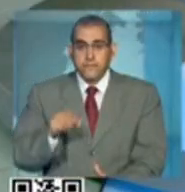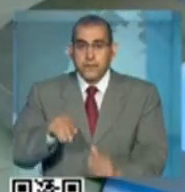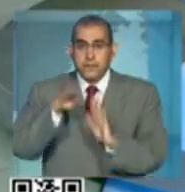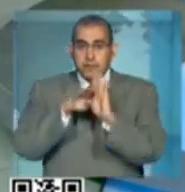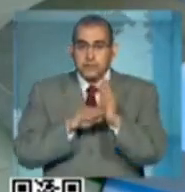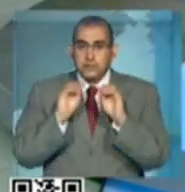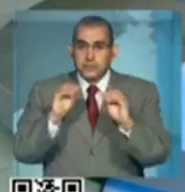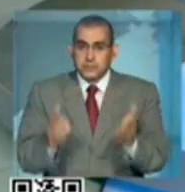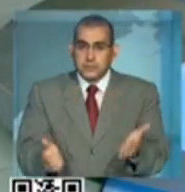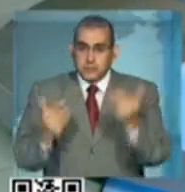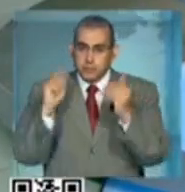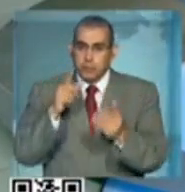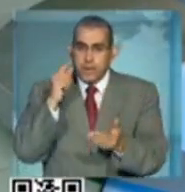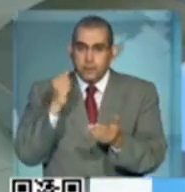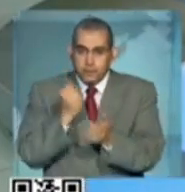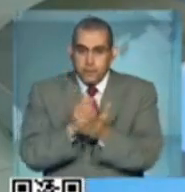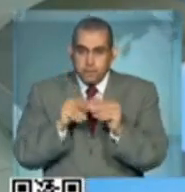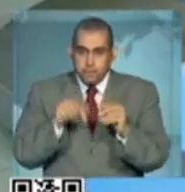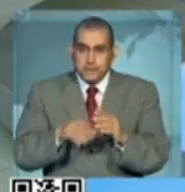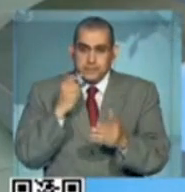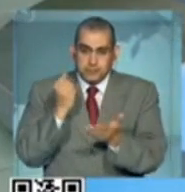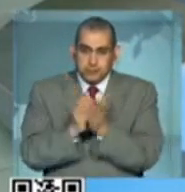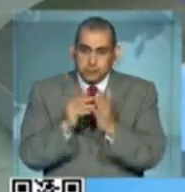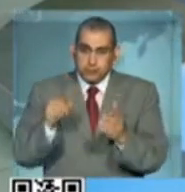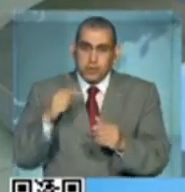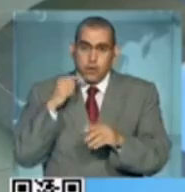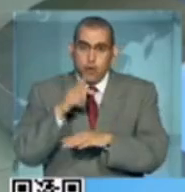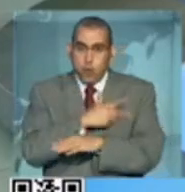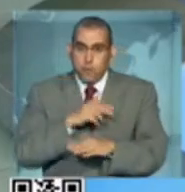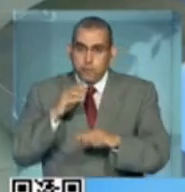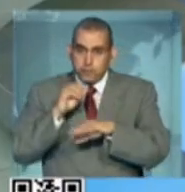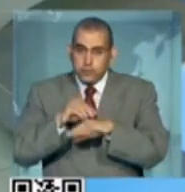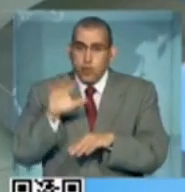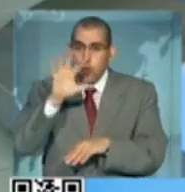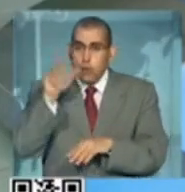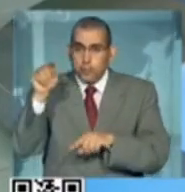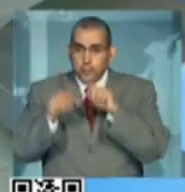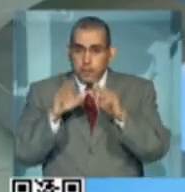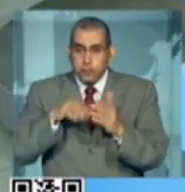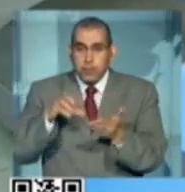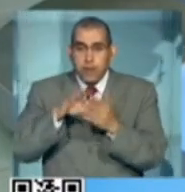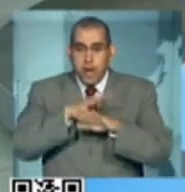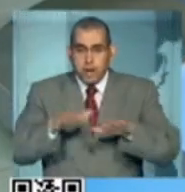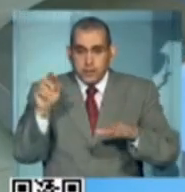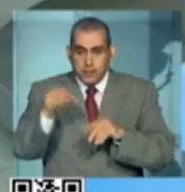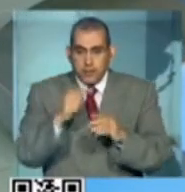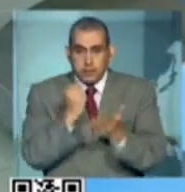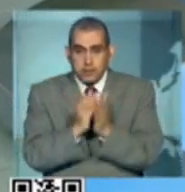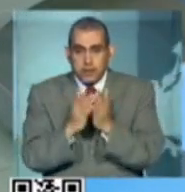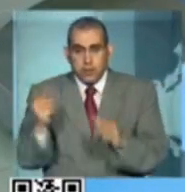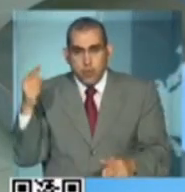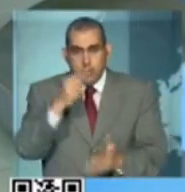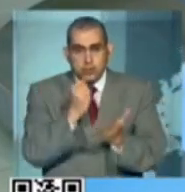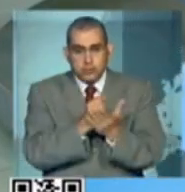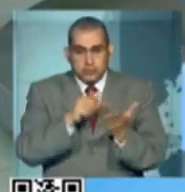في إطار حملة سارع بتصحيح أوضاعك بمصر، تهيب الدولة المصرية وأجهزتها المعنية بكافة الأجانب المقيمين